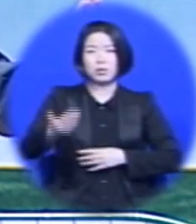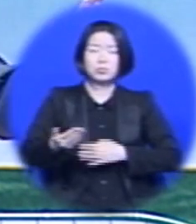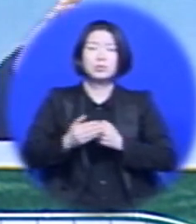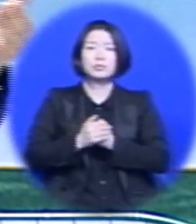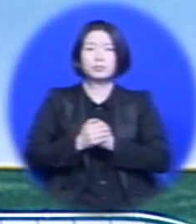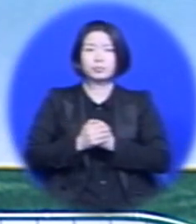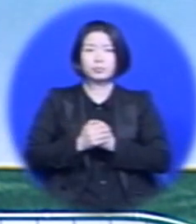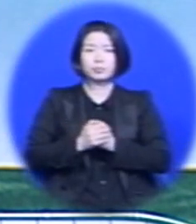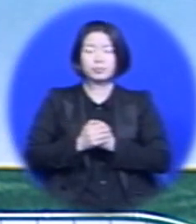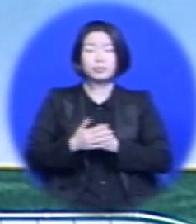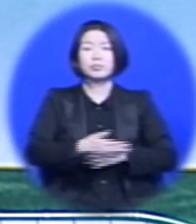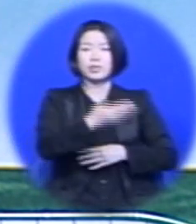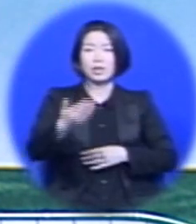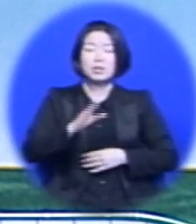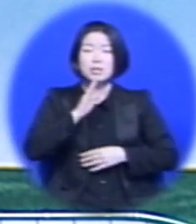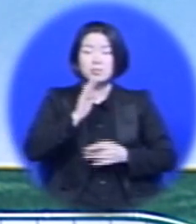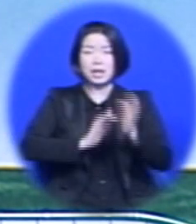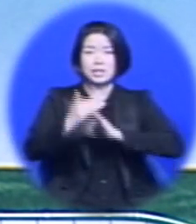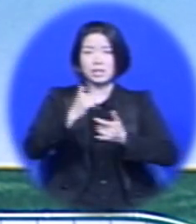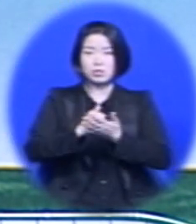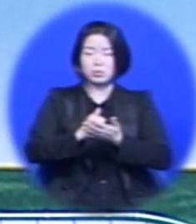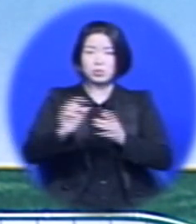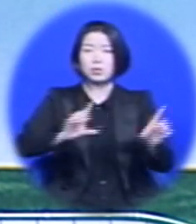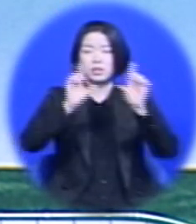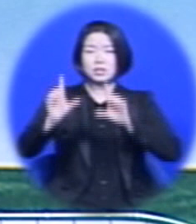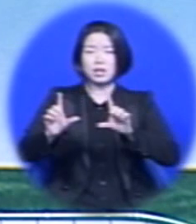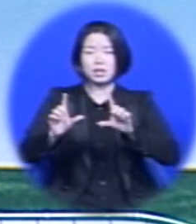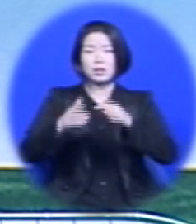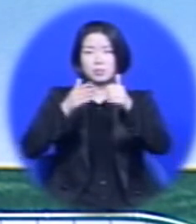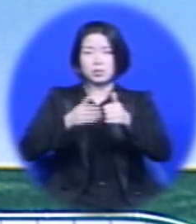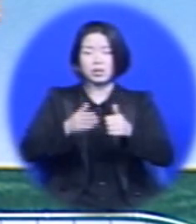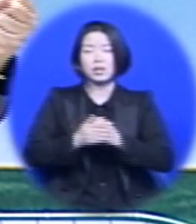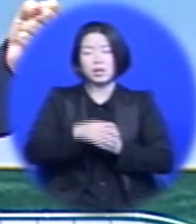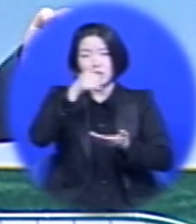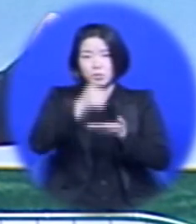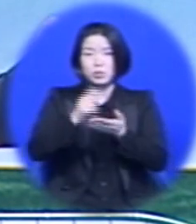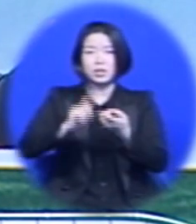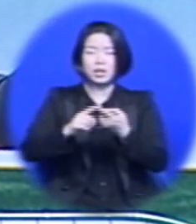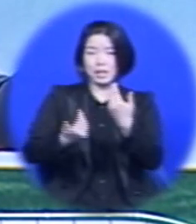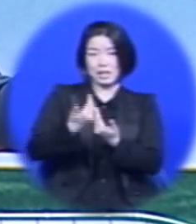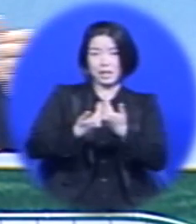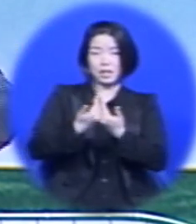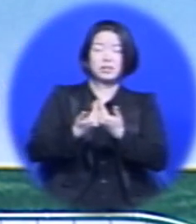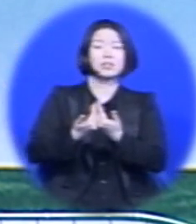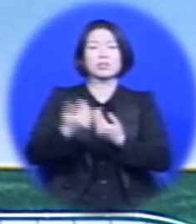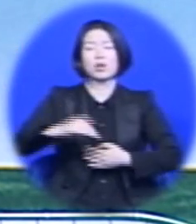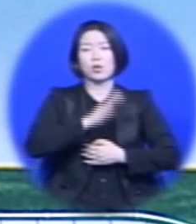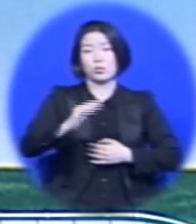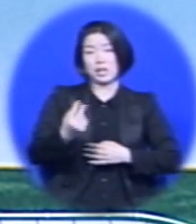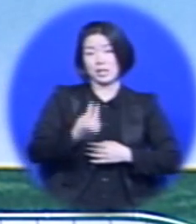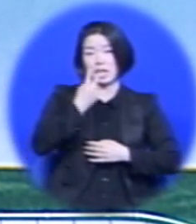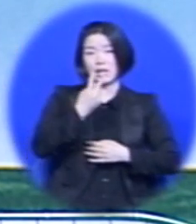여러분 여러분은 정말 예수님으로 사시기를 원합니다 죄에 대한 갈등은 우리가 살아